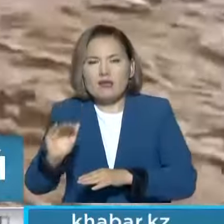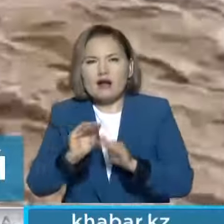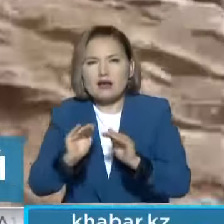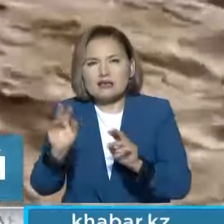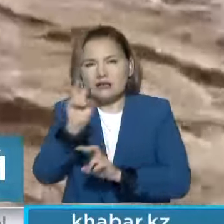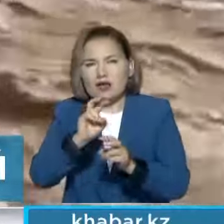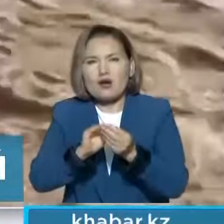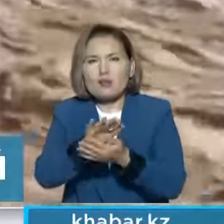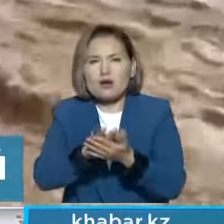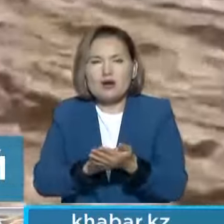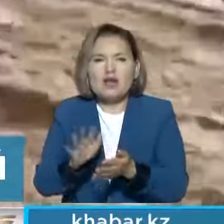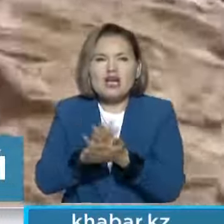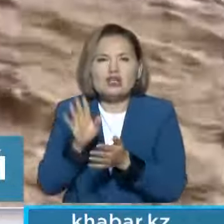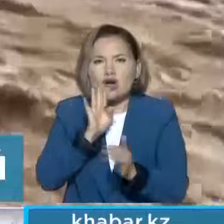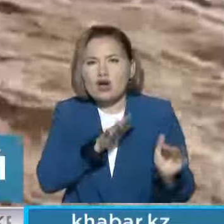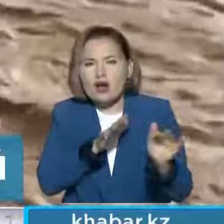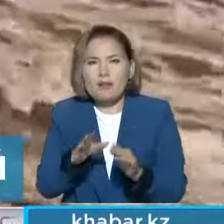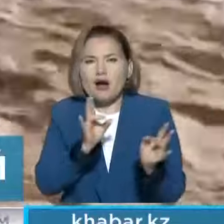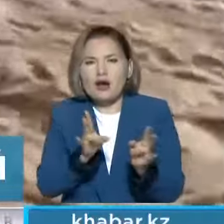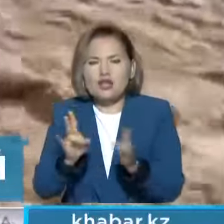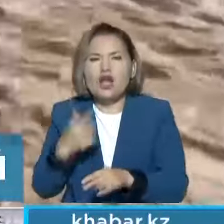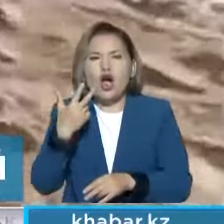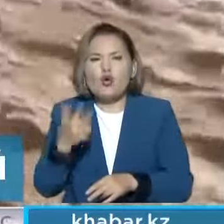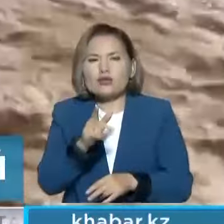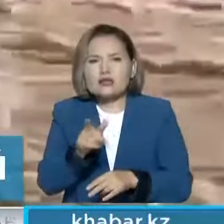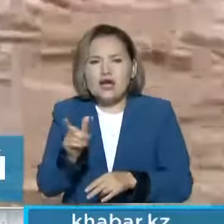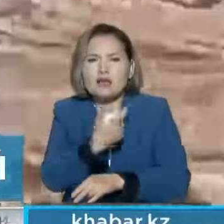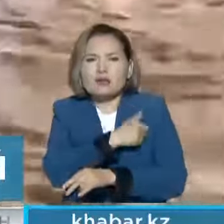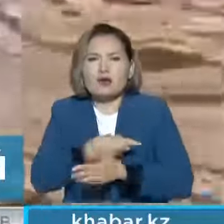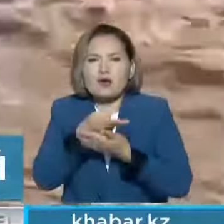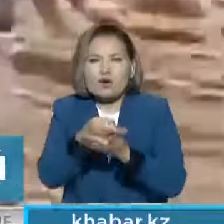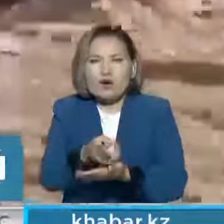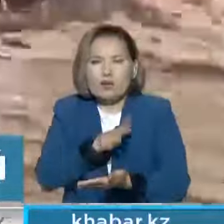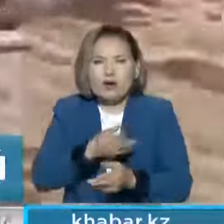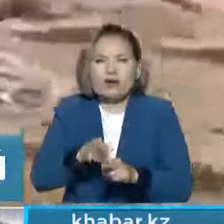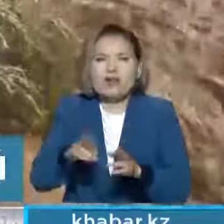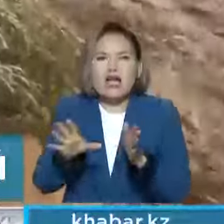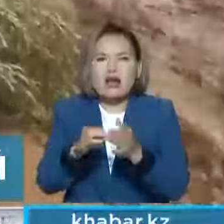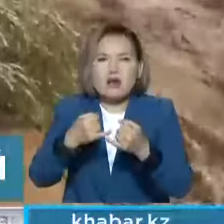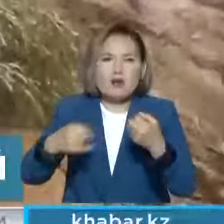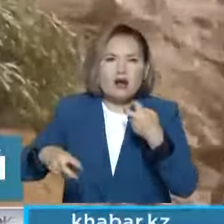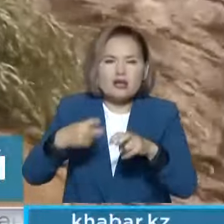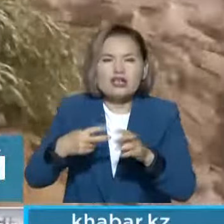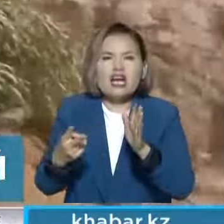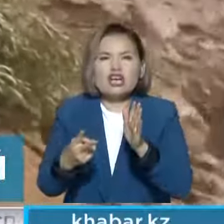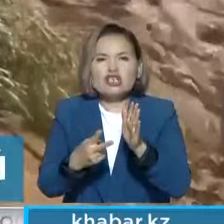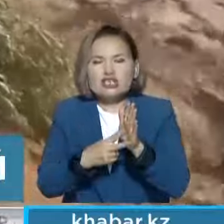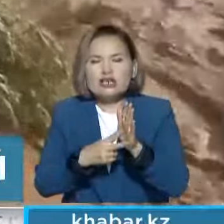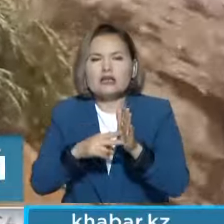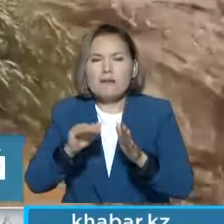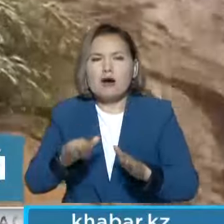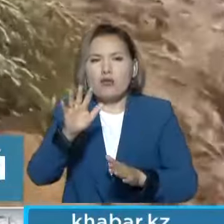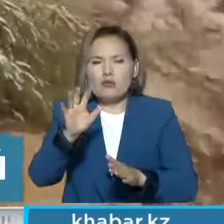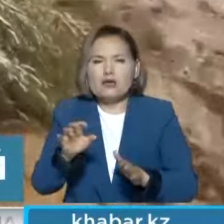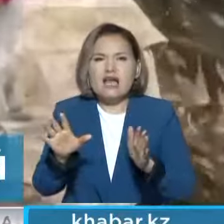жатыр. Сел жүрген кезде жарақат алған 30 адам дәрігердің көмегіне жүгінген, электр желілері үзіліп, 7,5 мыңдай адам